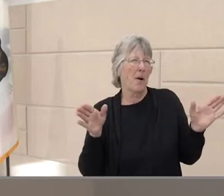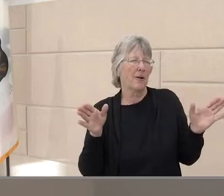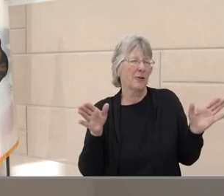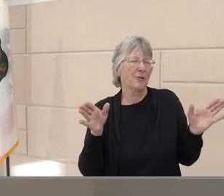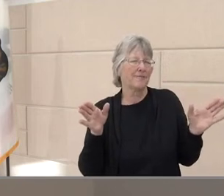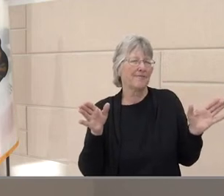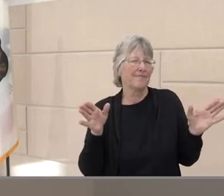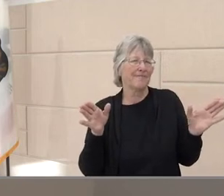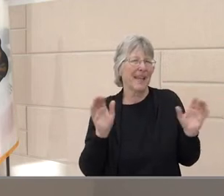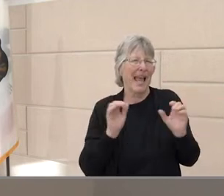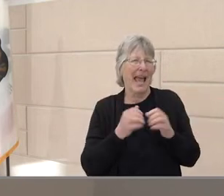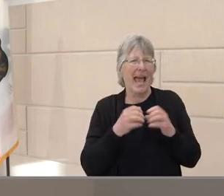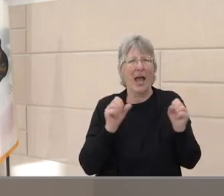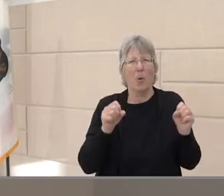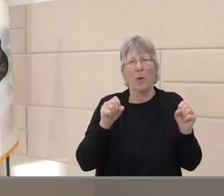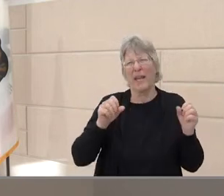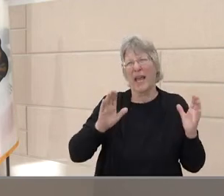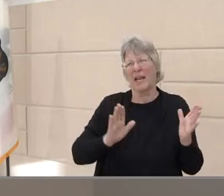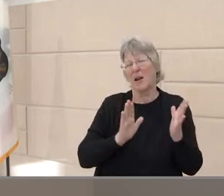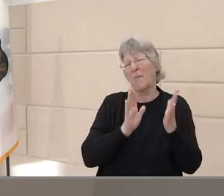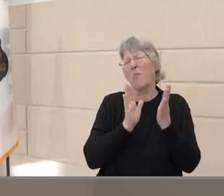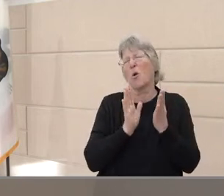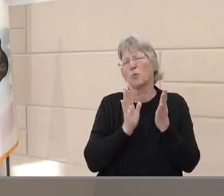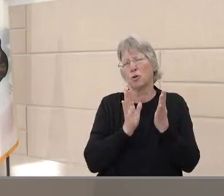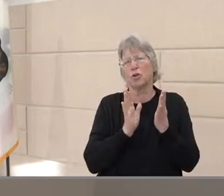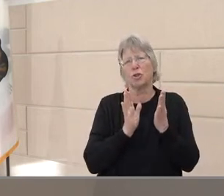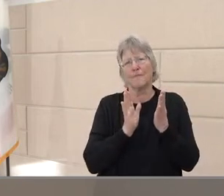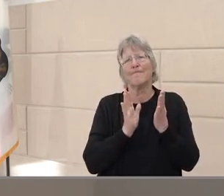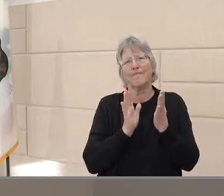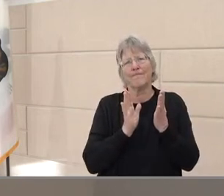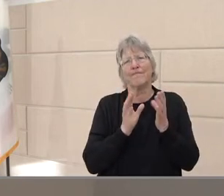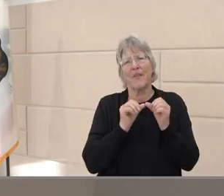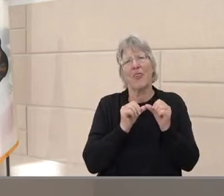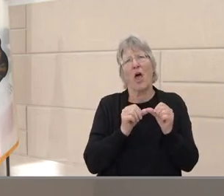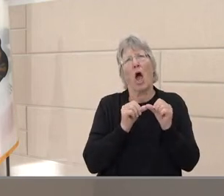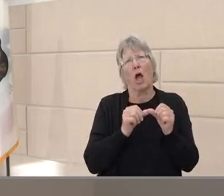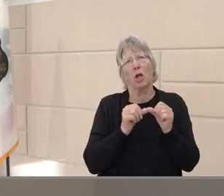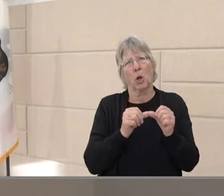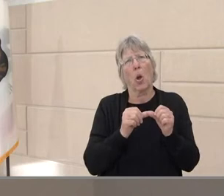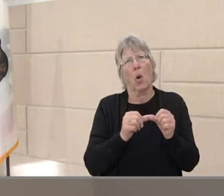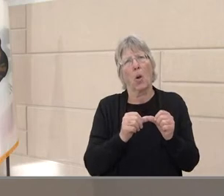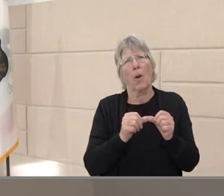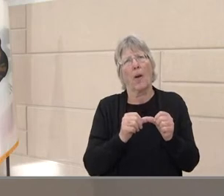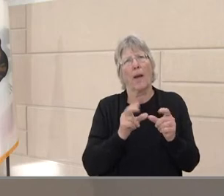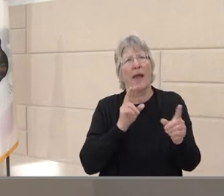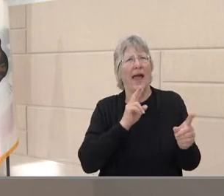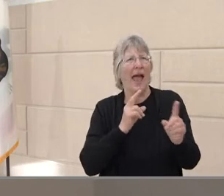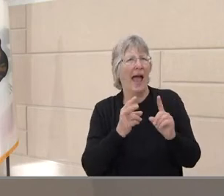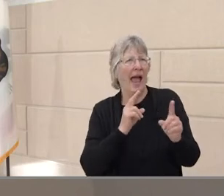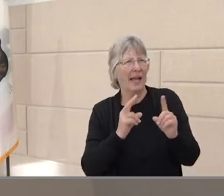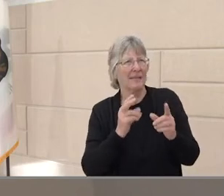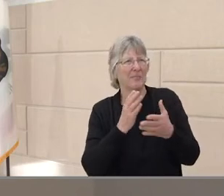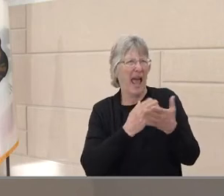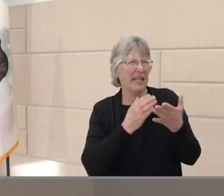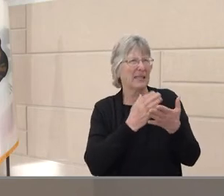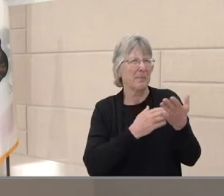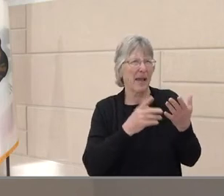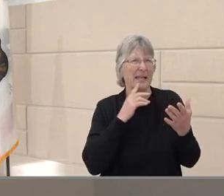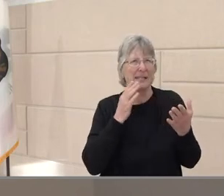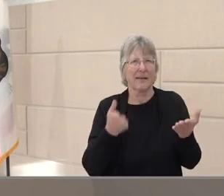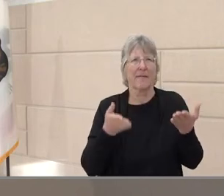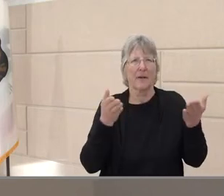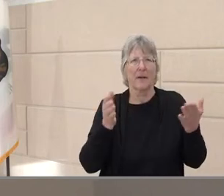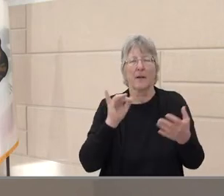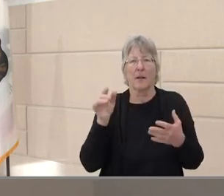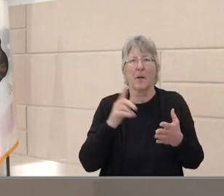យប៉ុន្តែខ្ញុំចង់ឲ្យមានការបញ្យលជាបន្ថែមទៀតថាតើយើងត្រូវគិតគូរសម្រាប់កិច្ចការជា